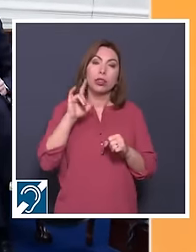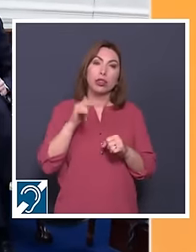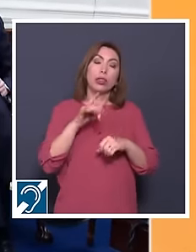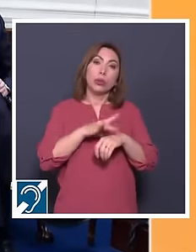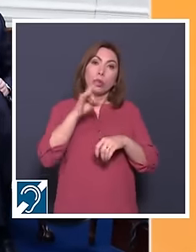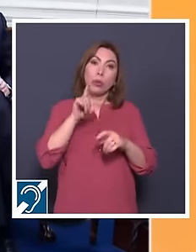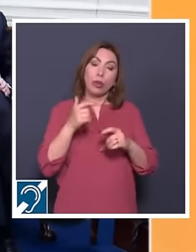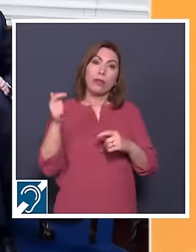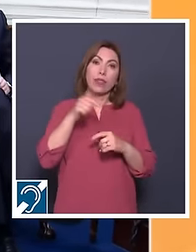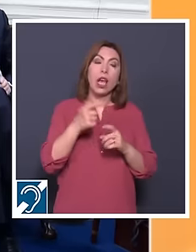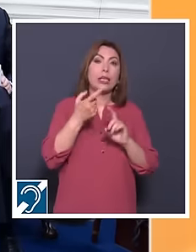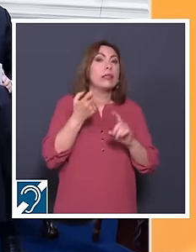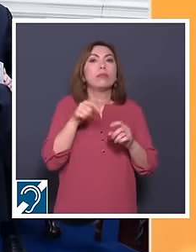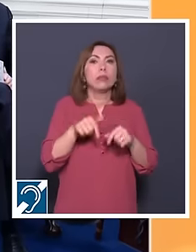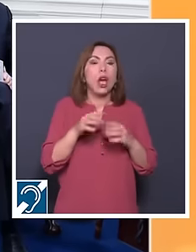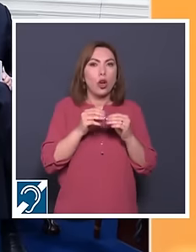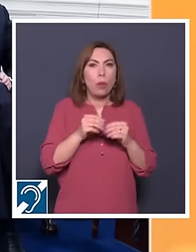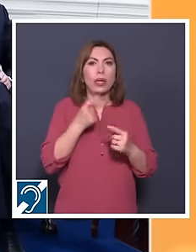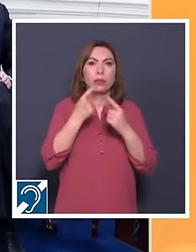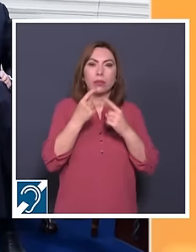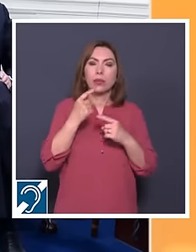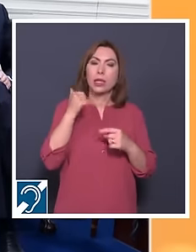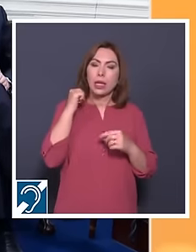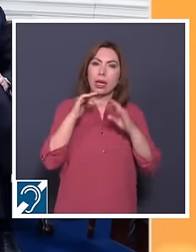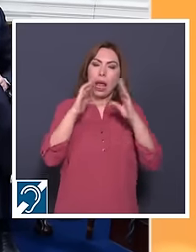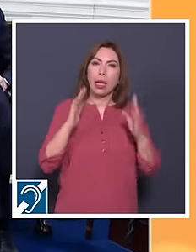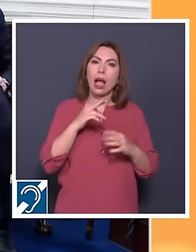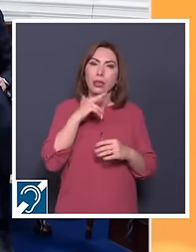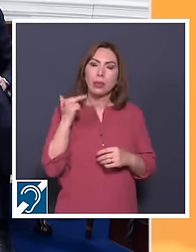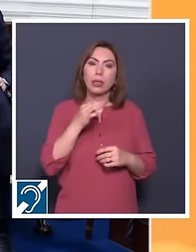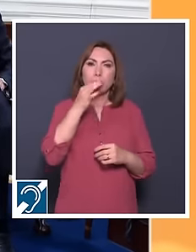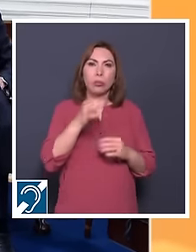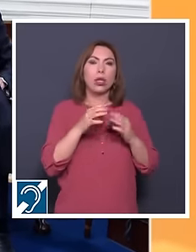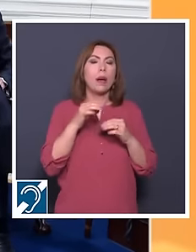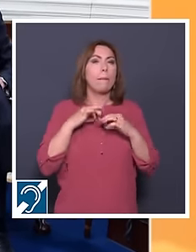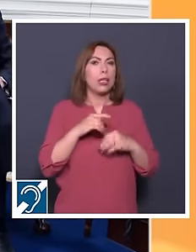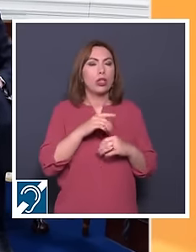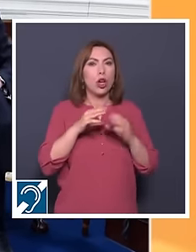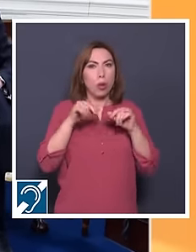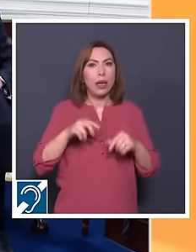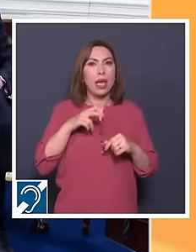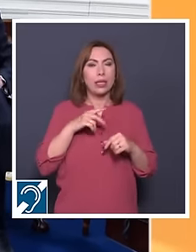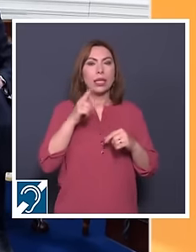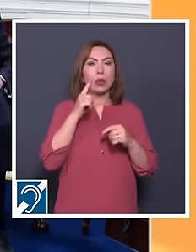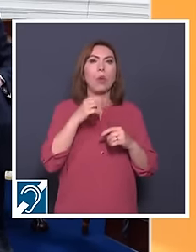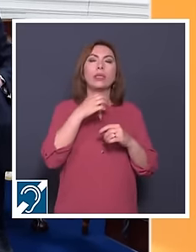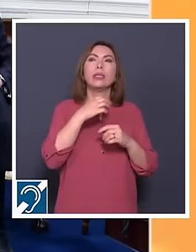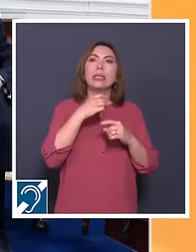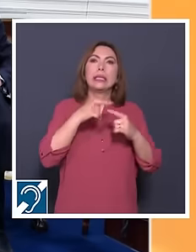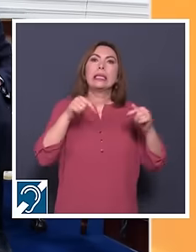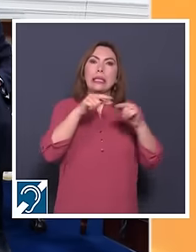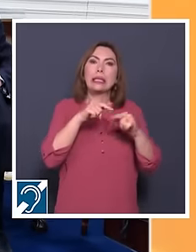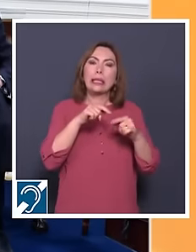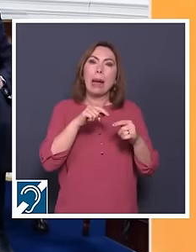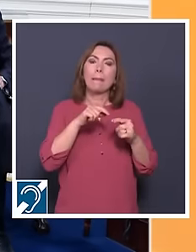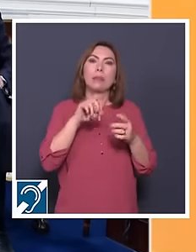spus Klaus Iohannis. S-a discutat despre asta la Casa Albă ieri. Spunea președintele, în România există un sistem de apărare antiaeriană operațional, dar